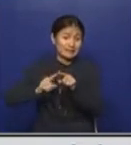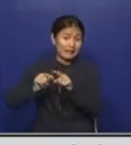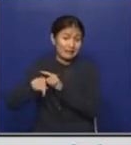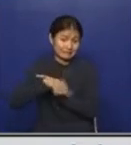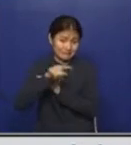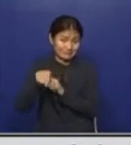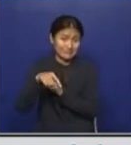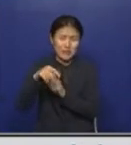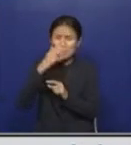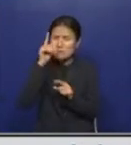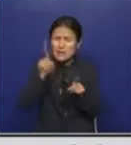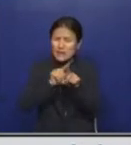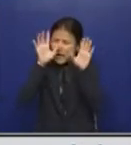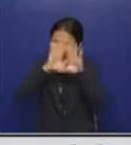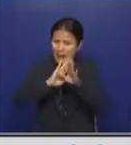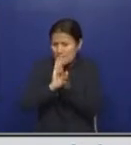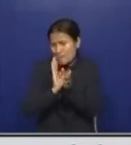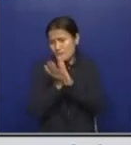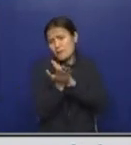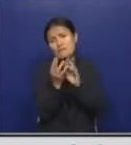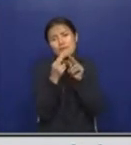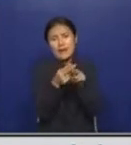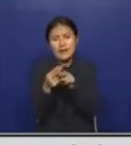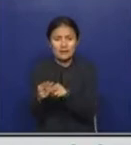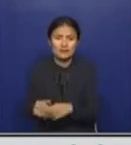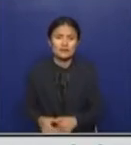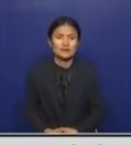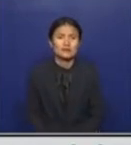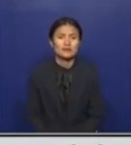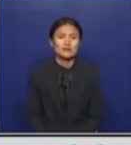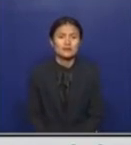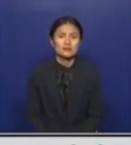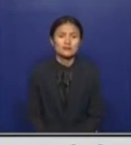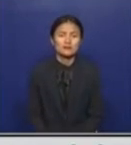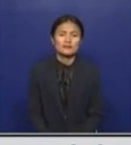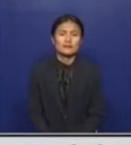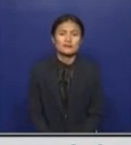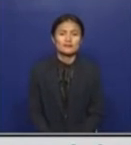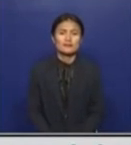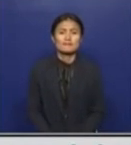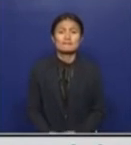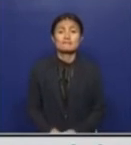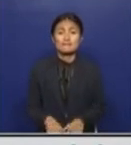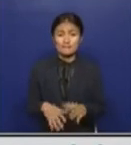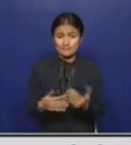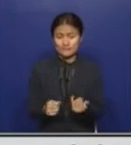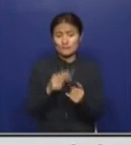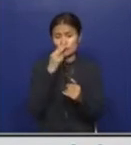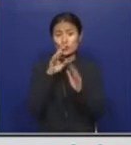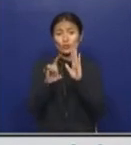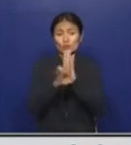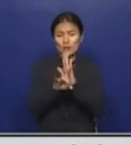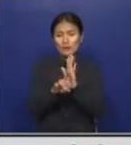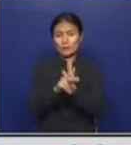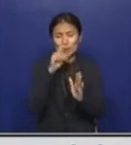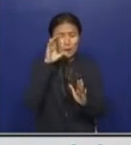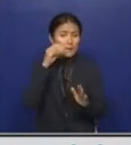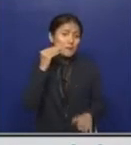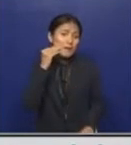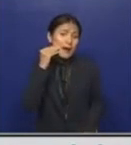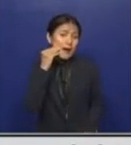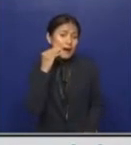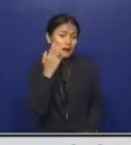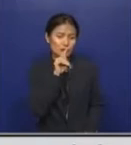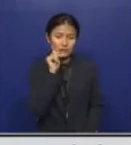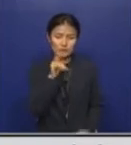ลให้ตัวเขาเองนะคะขอสไลด์ต่อไปค่ะสไลด์สุดท้ายนะคะเวลาน้อยท่านประธานคะบ้านทุ่งเปลหาดส